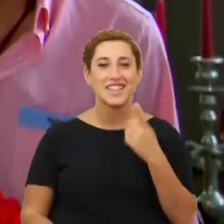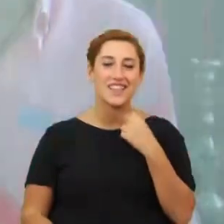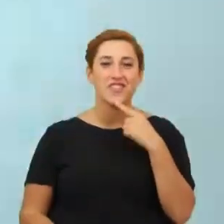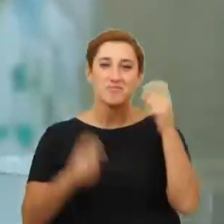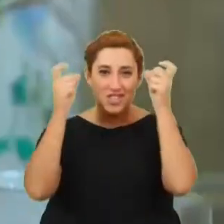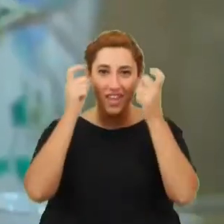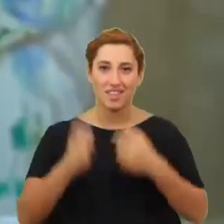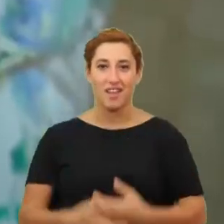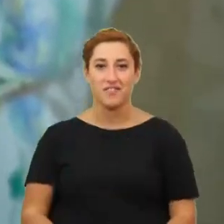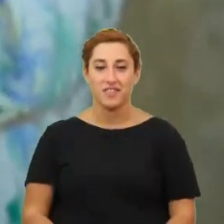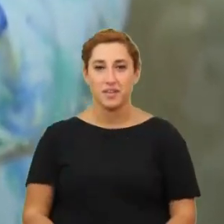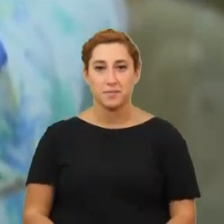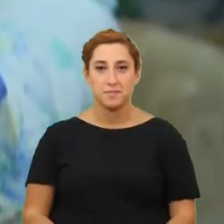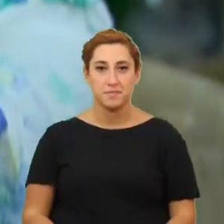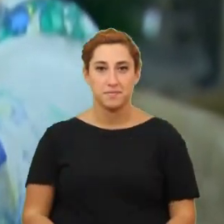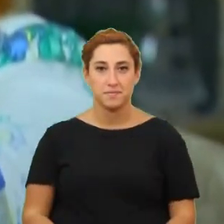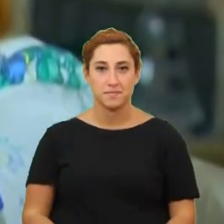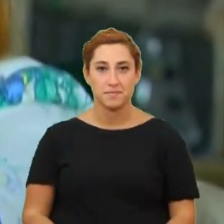şeytan.